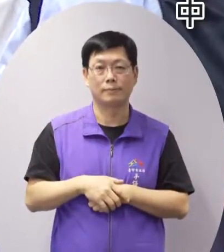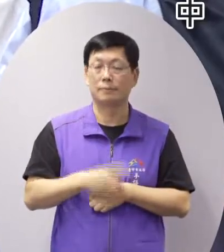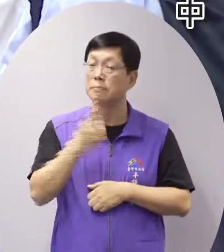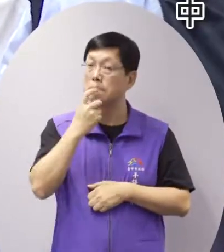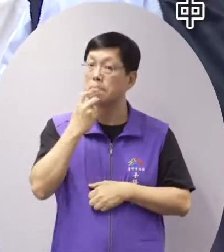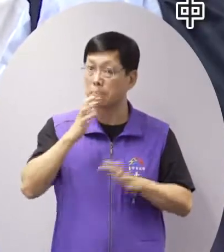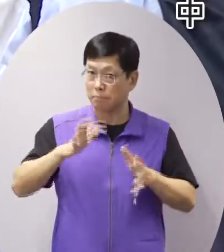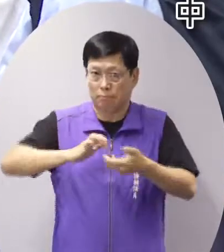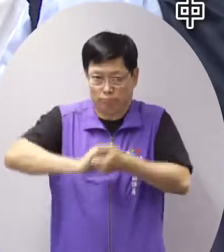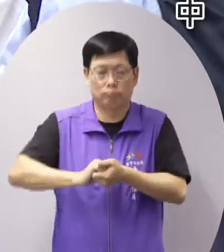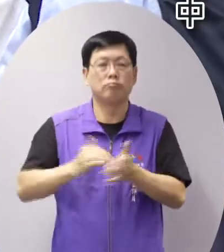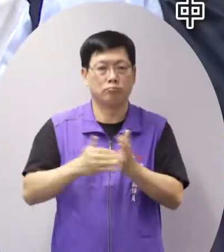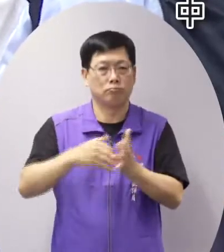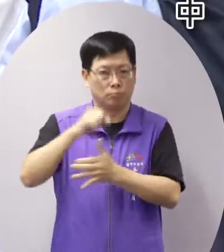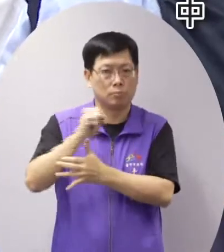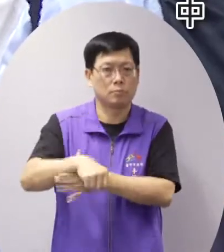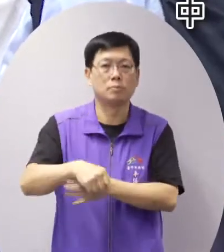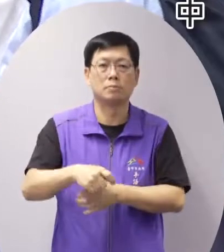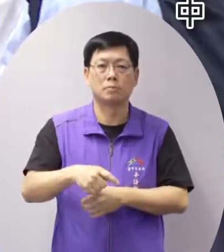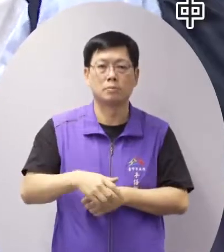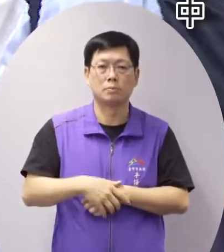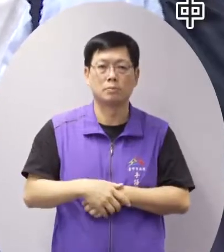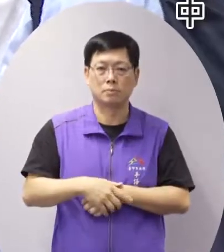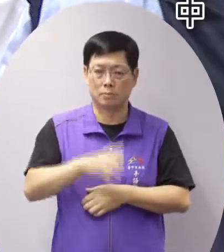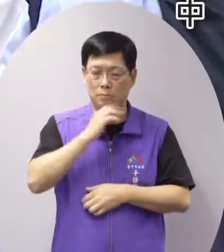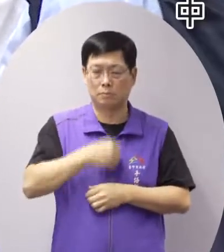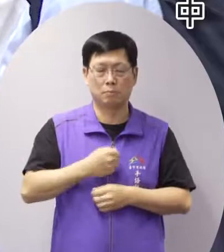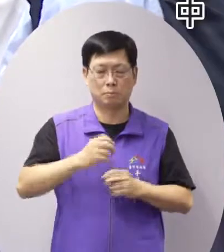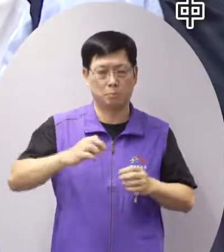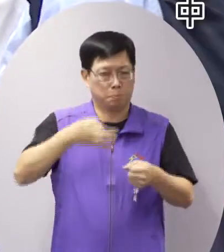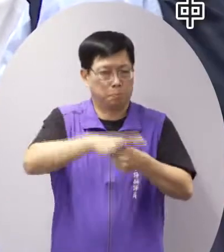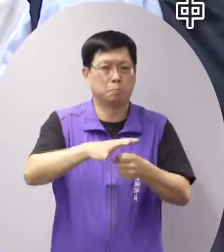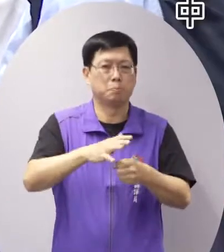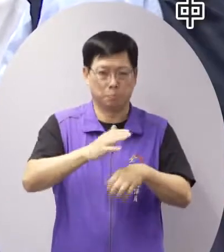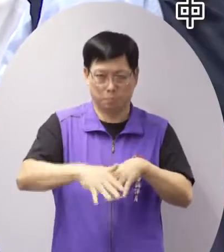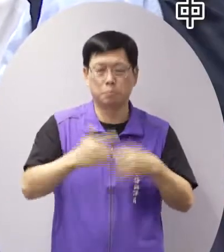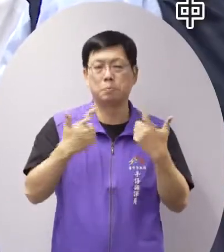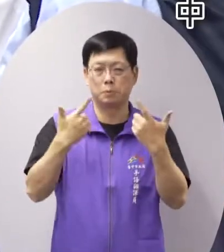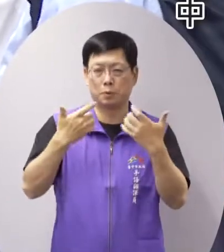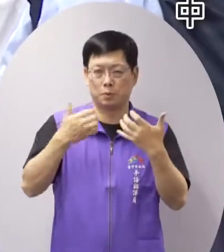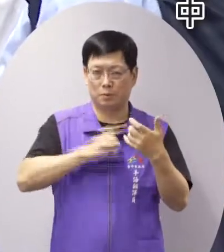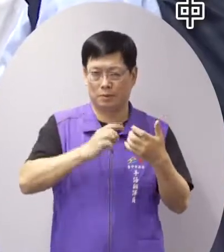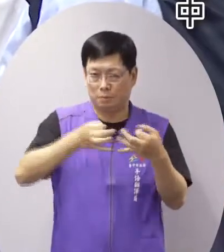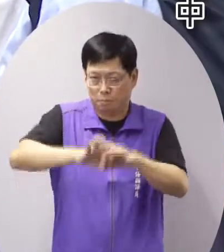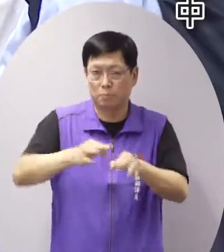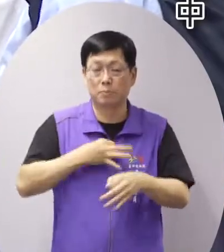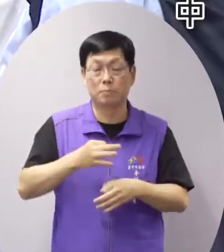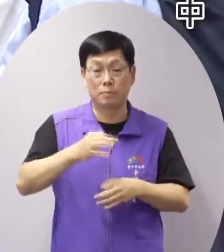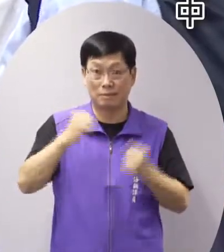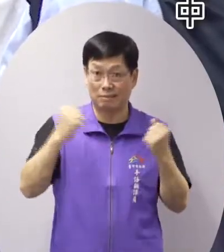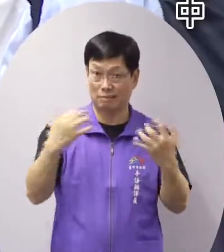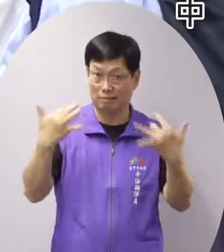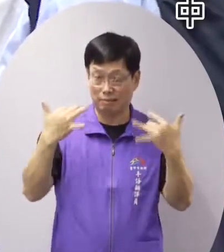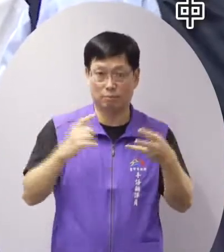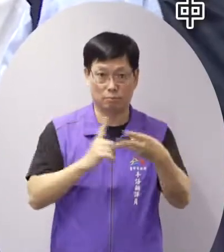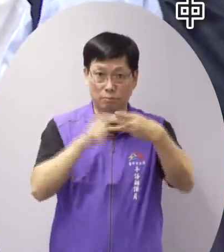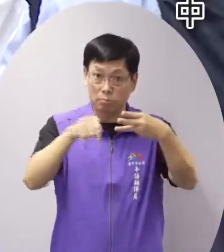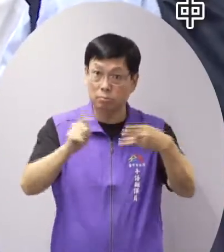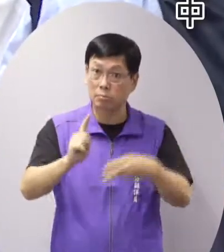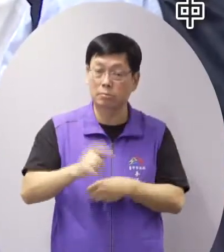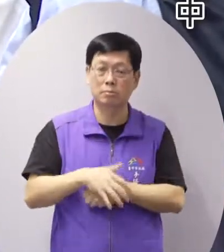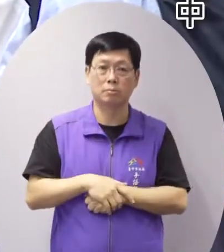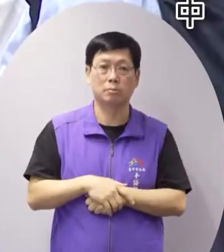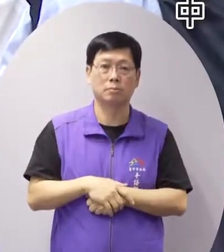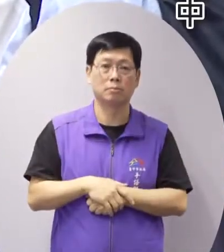中央现在也已经承诺说要做大部分的补助，我们要有一些配合款。但是冷气它有一个最主要的话就